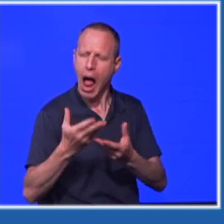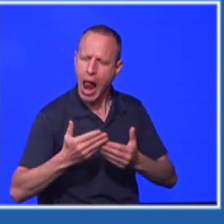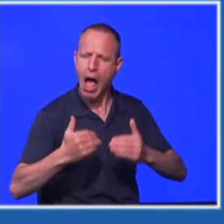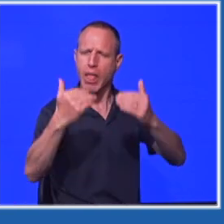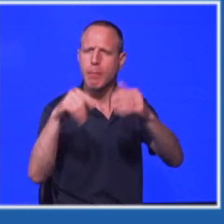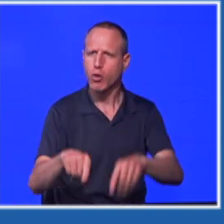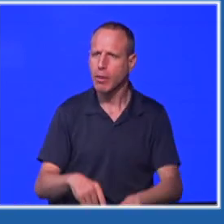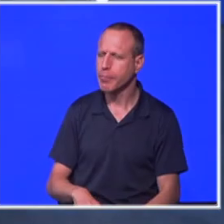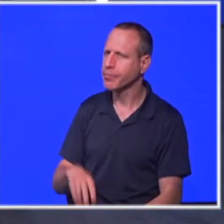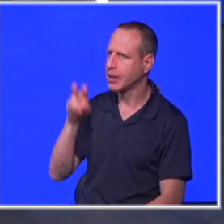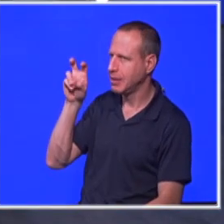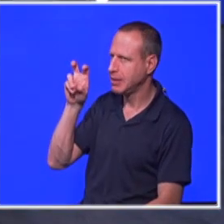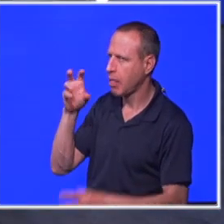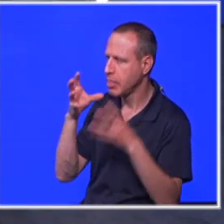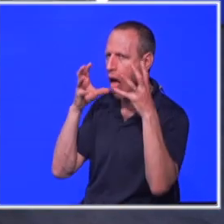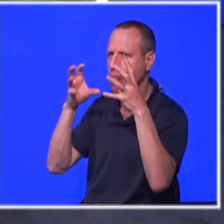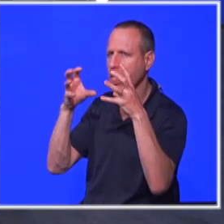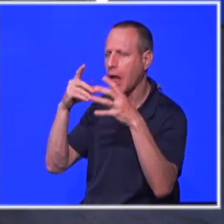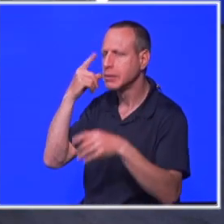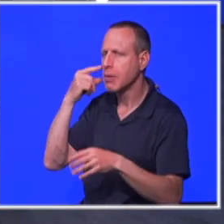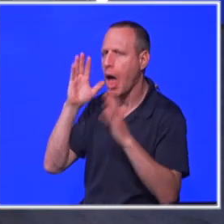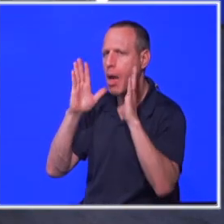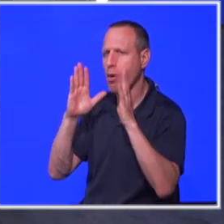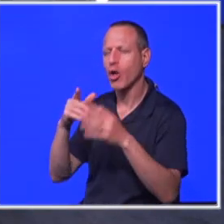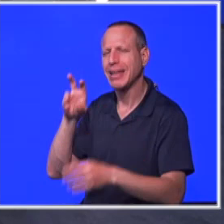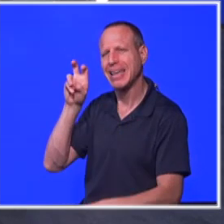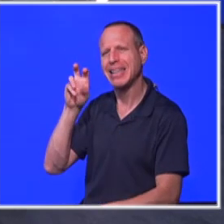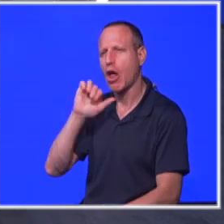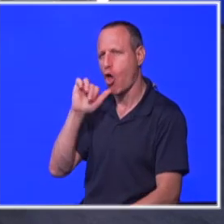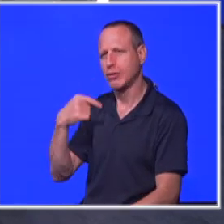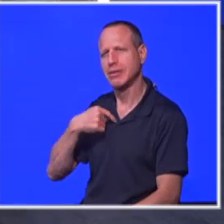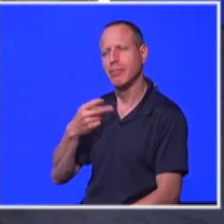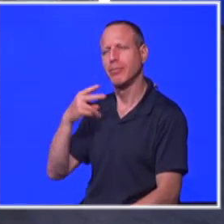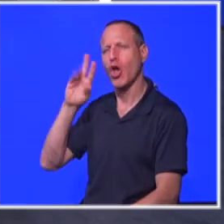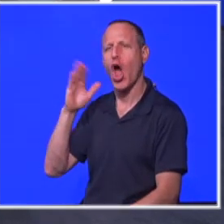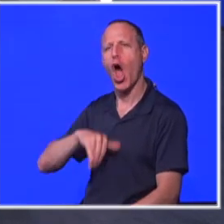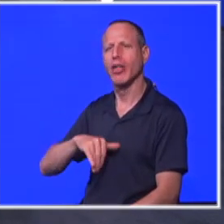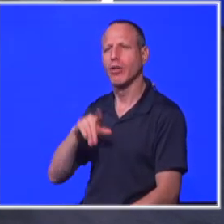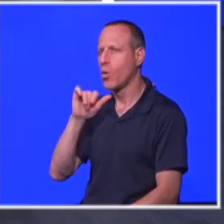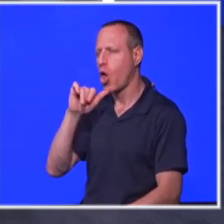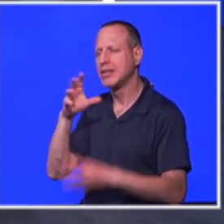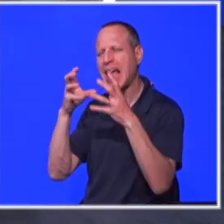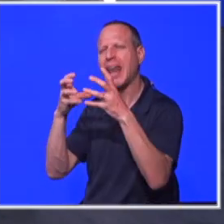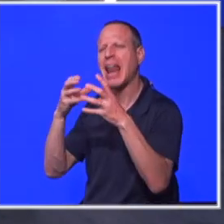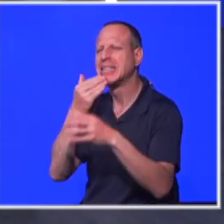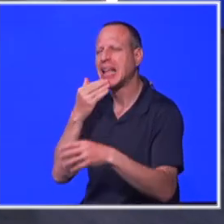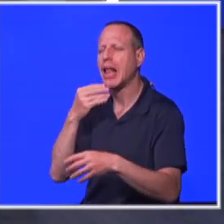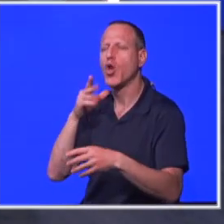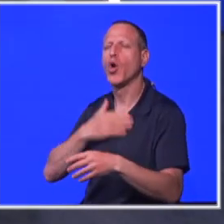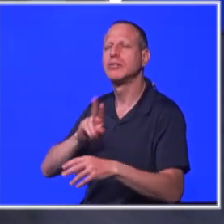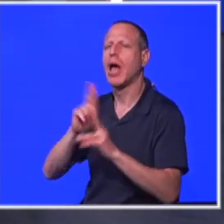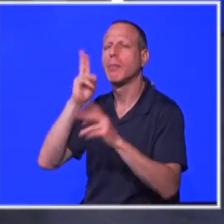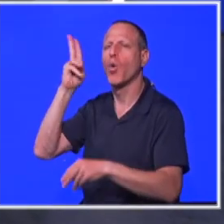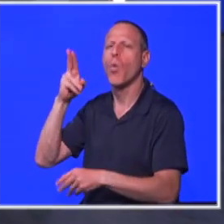עידן, האננס בכה מאוד, עידן לא רוצה בי עוד, הוא לא רוצה באננס הישראלי, הוא רוצה רק מחול, למה ככה? לא